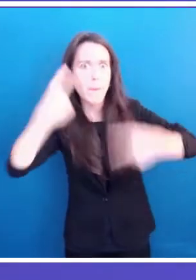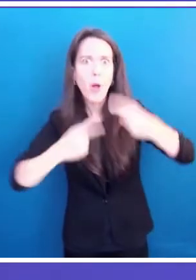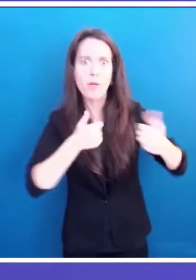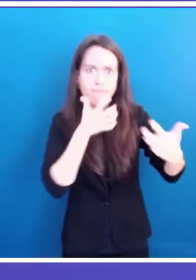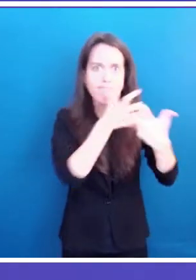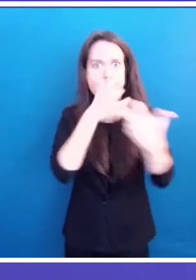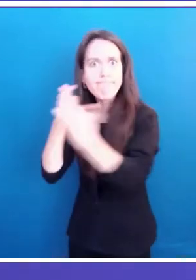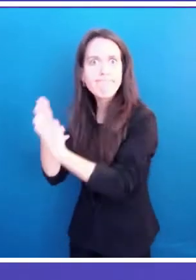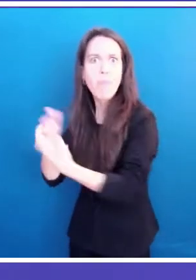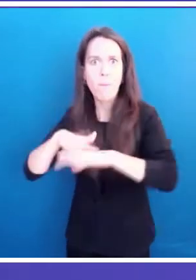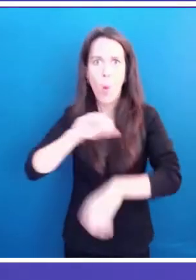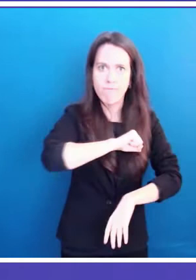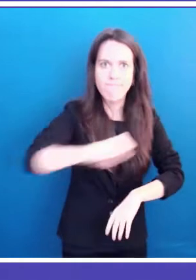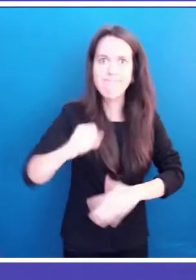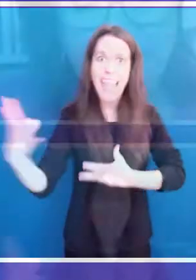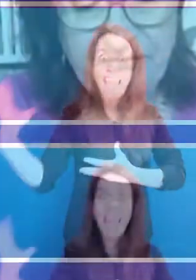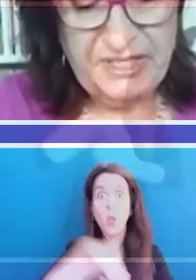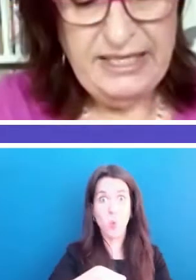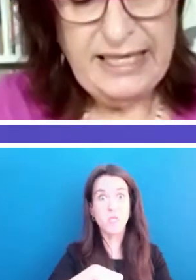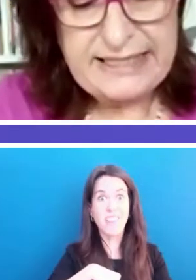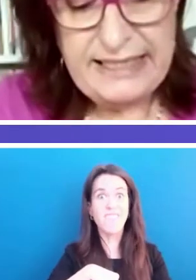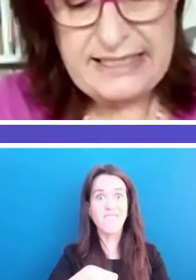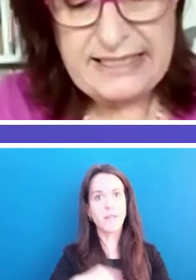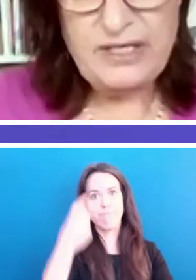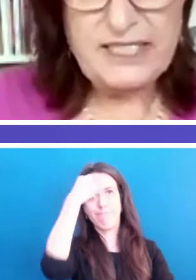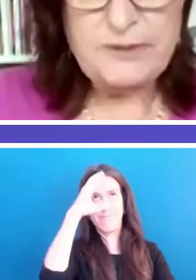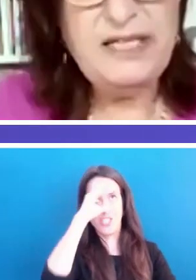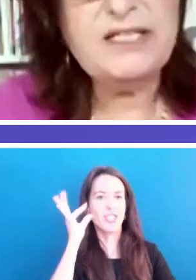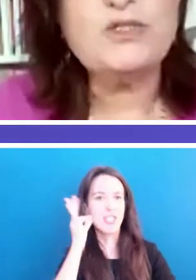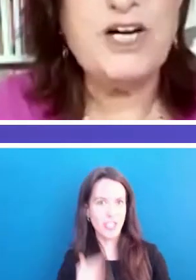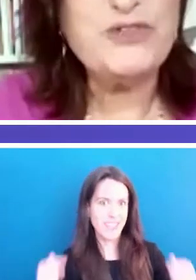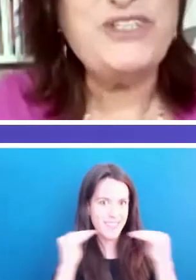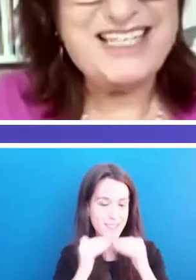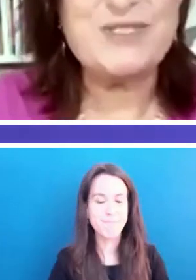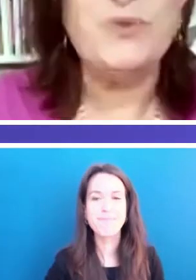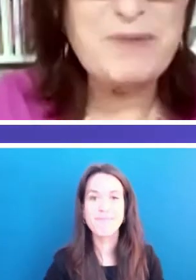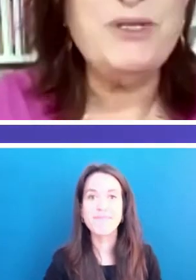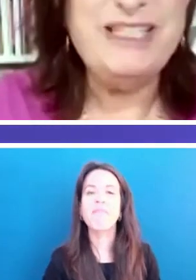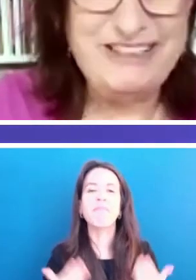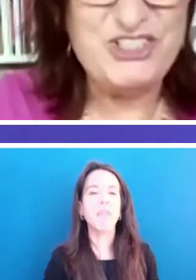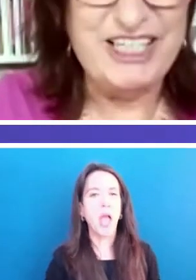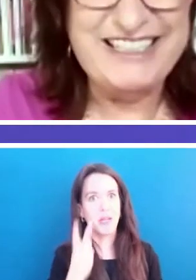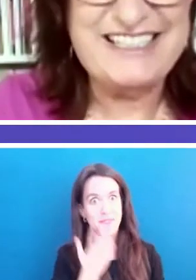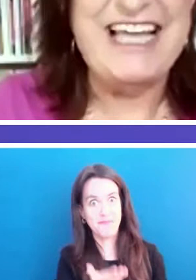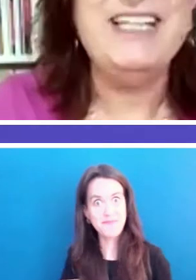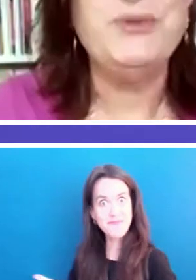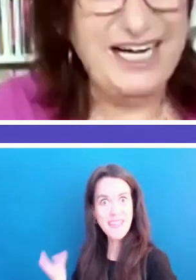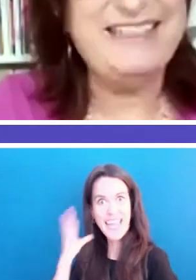الاستجابات تكون شمولية أكثر ومتساوية فلنصغي إلى خبرة